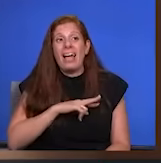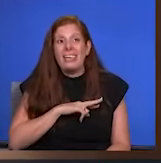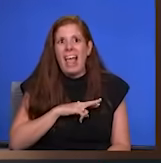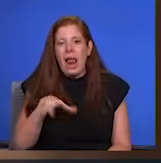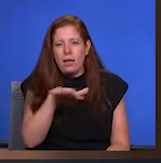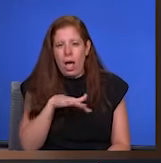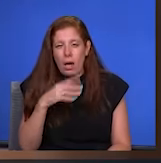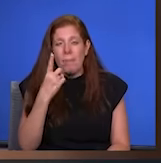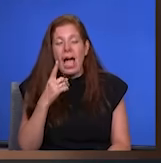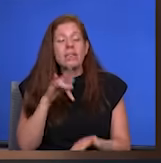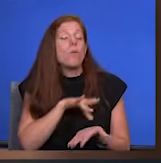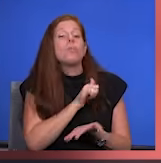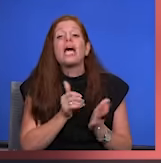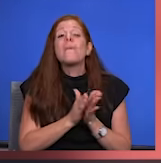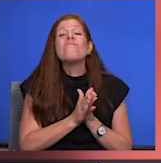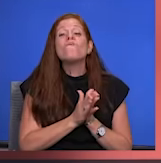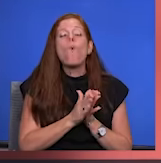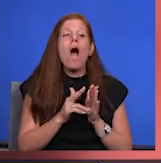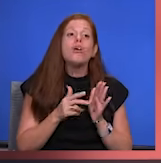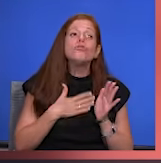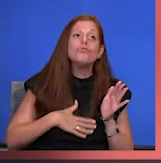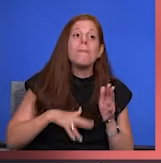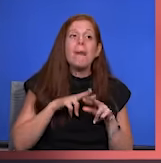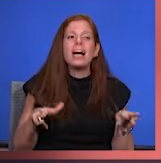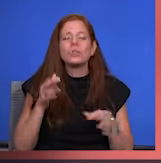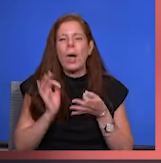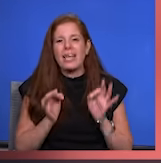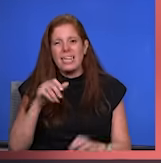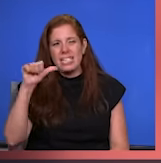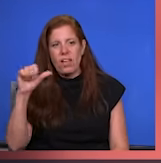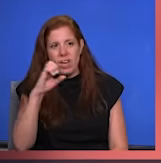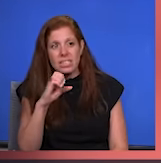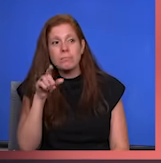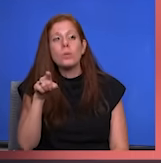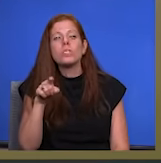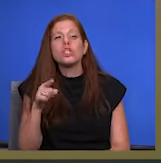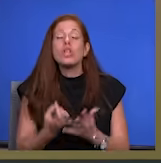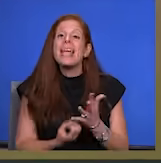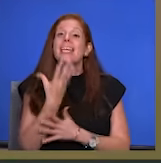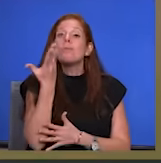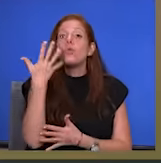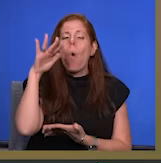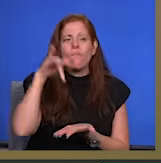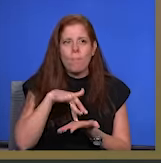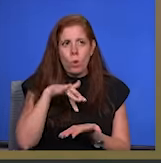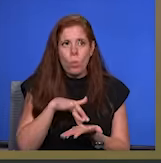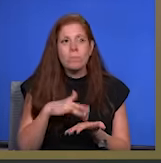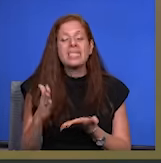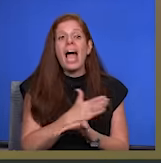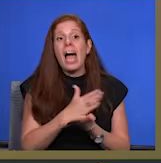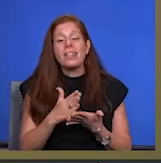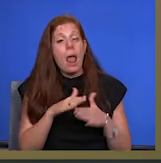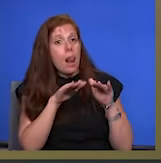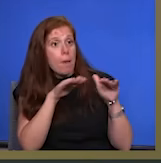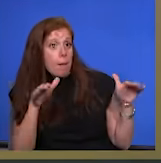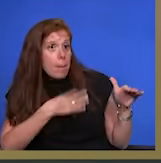המבוקשים בארץ הוא עורך הדין אסף כספי. הוא זה שהקים את רוב המקום. זה יהיה הכנה לבמה שלנו לאירועים